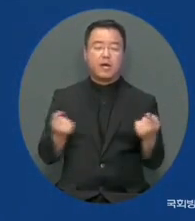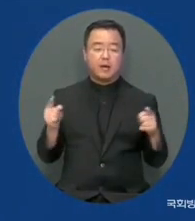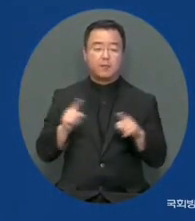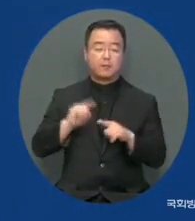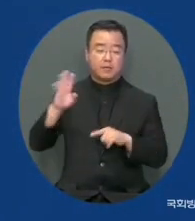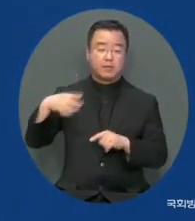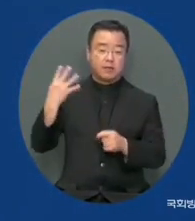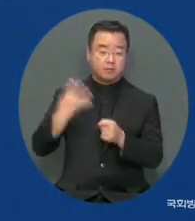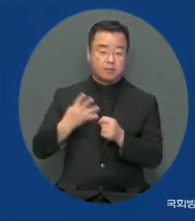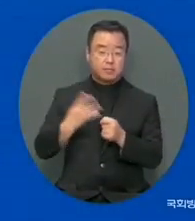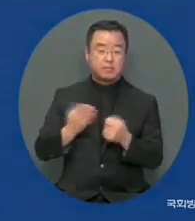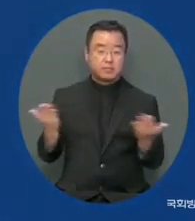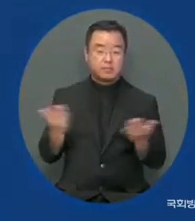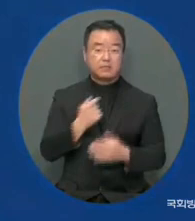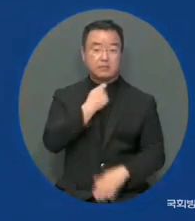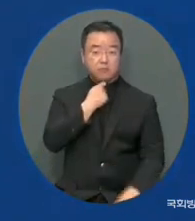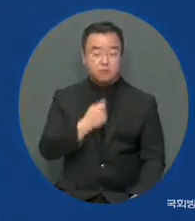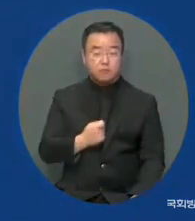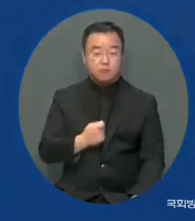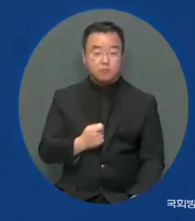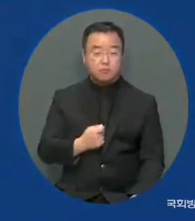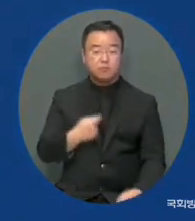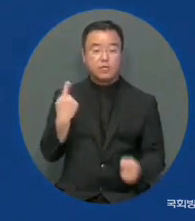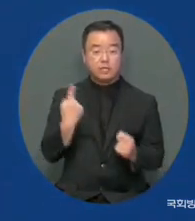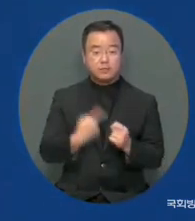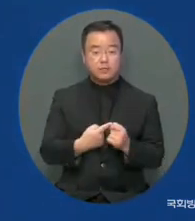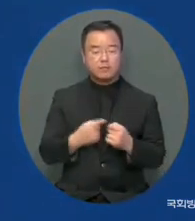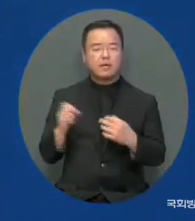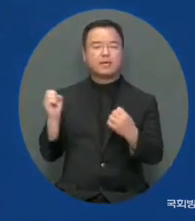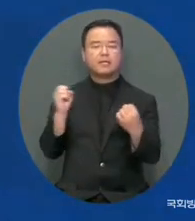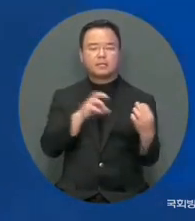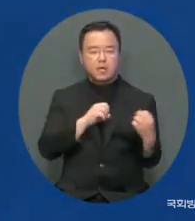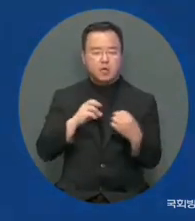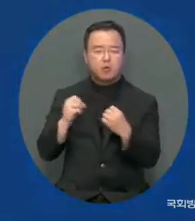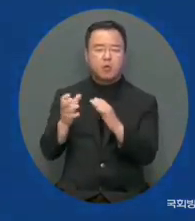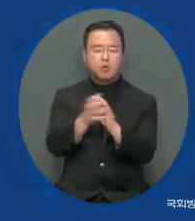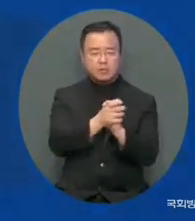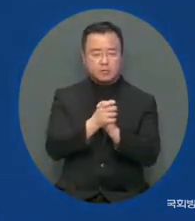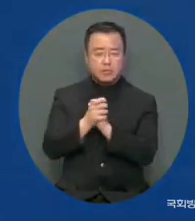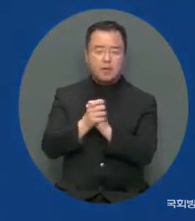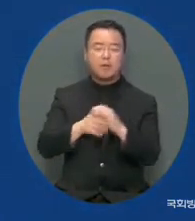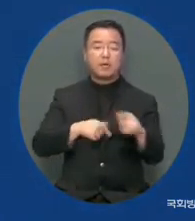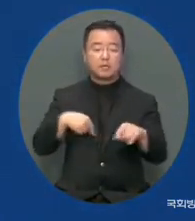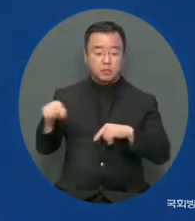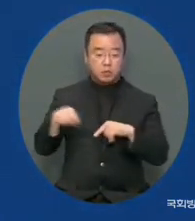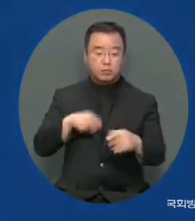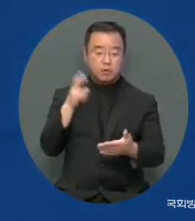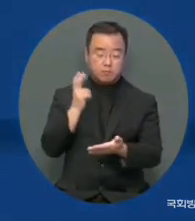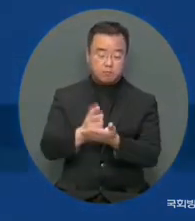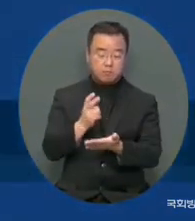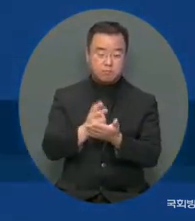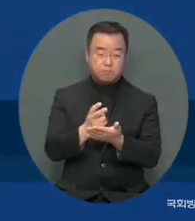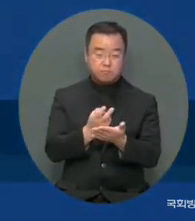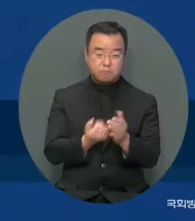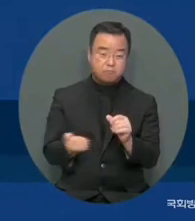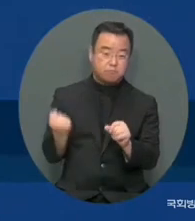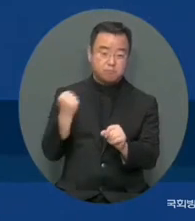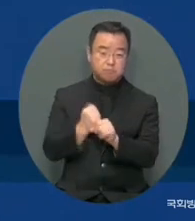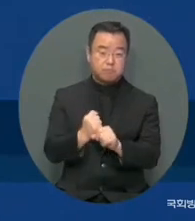합니다. 첫째, 대화와 타협의 정치를 제도화하는 데 온 힘을